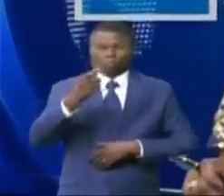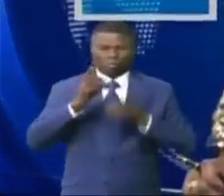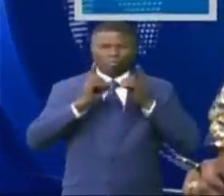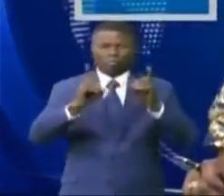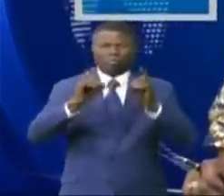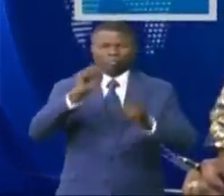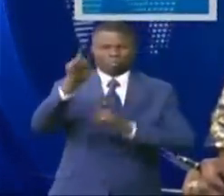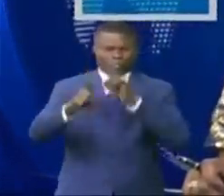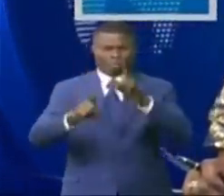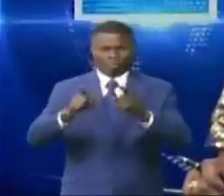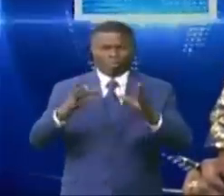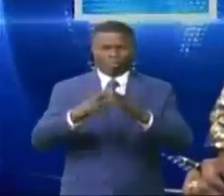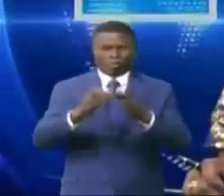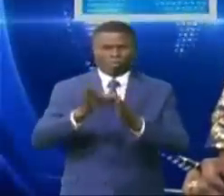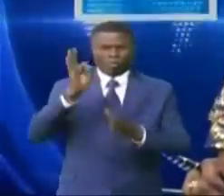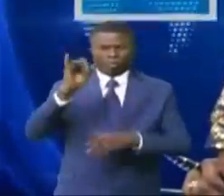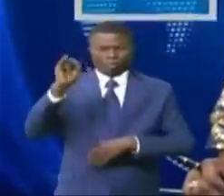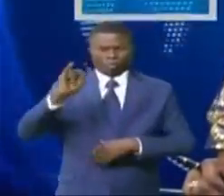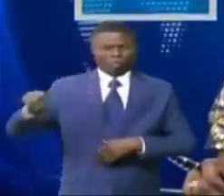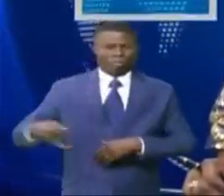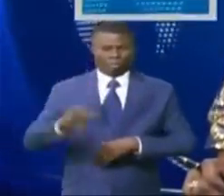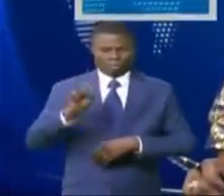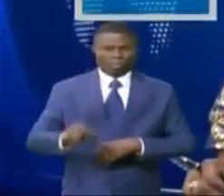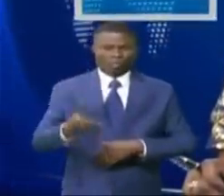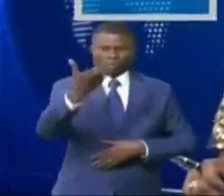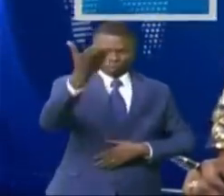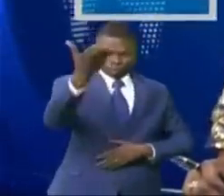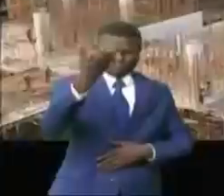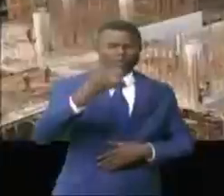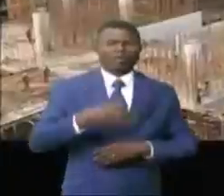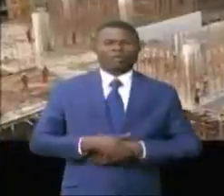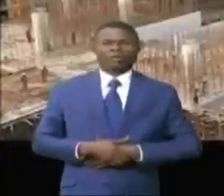accordée à Fifi Mukundi et Jacques Chibobamé. J'ai regardé.